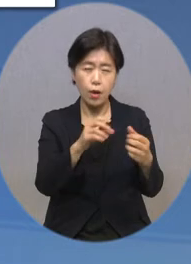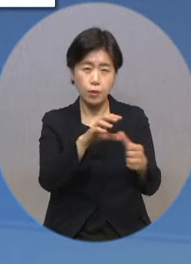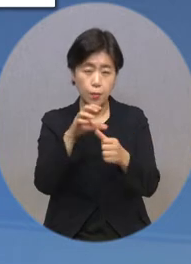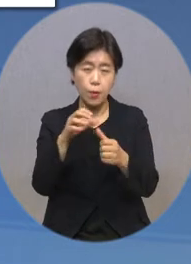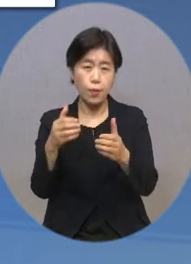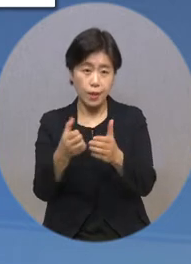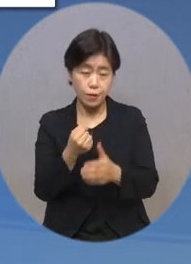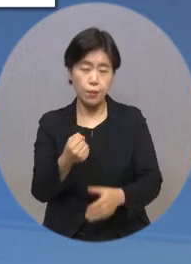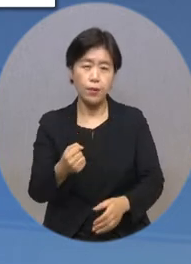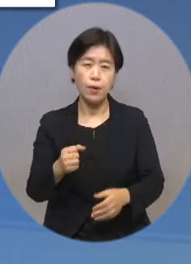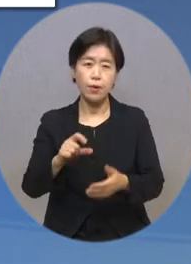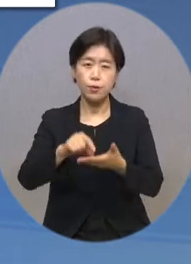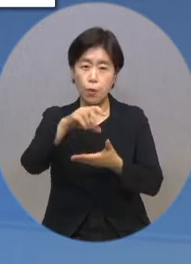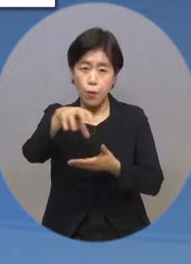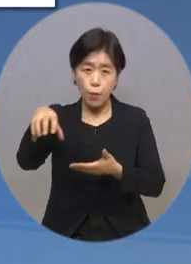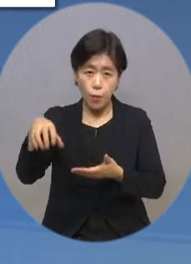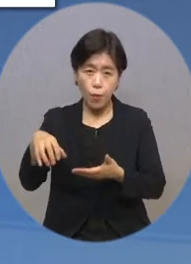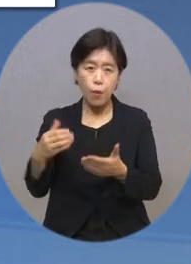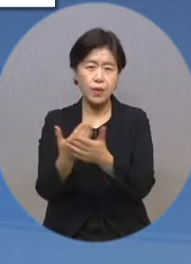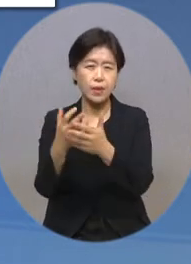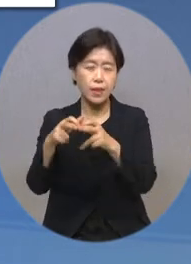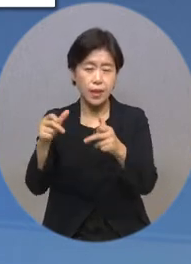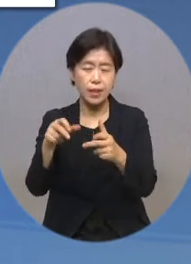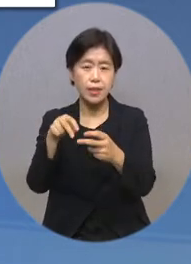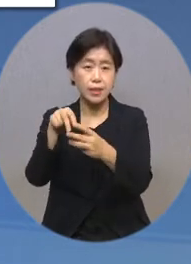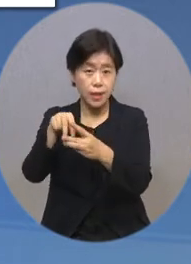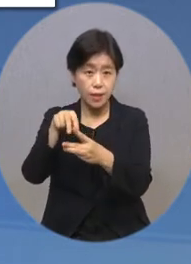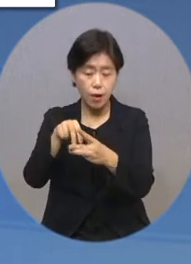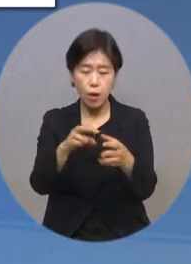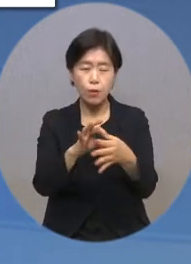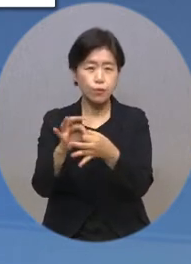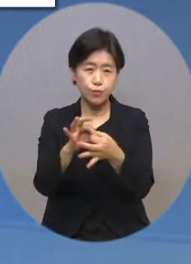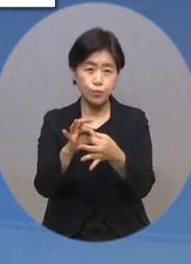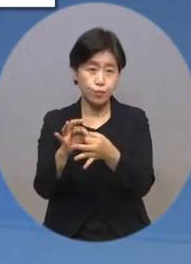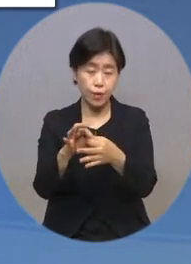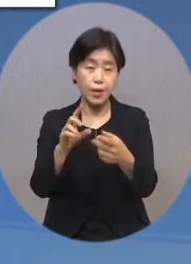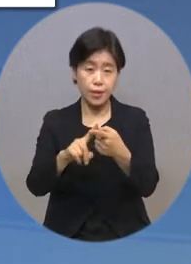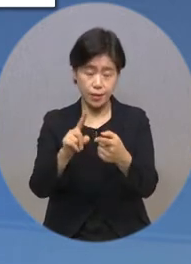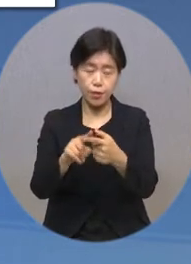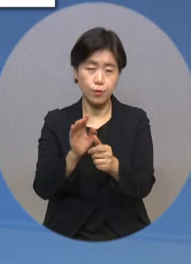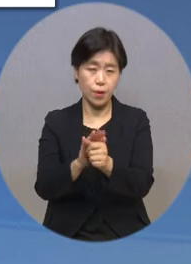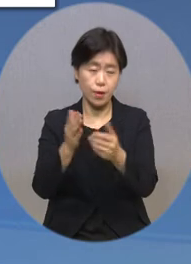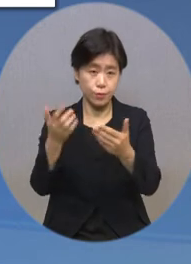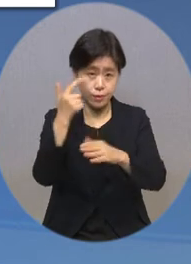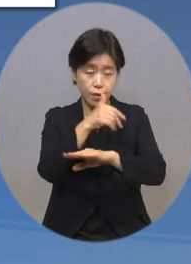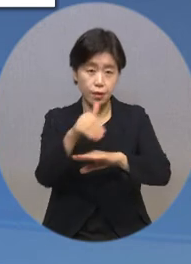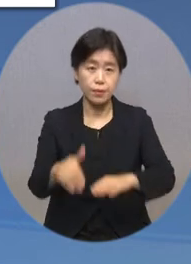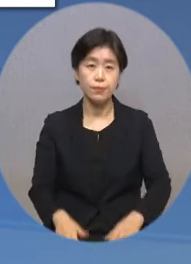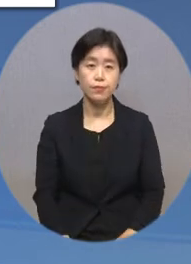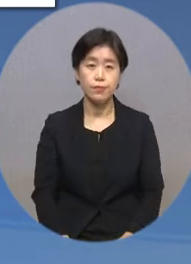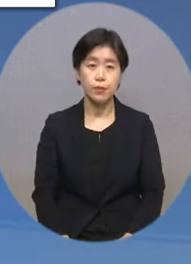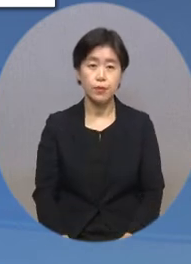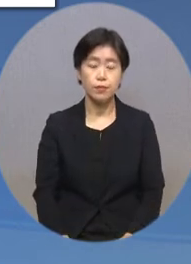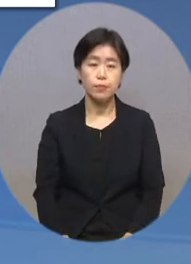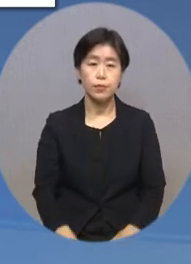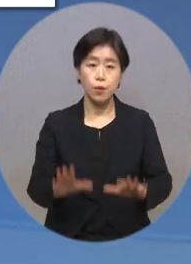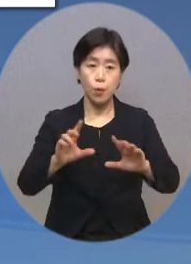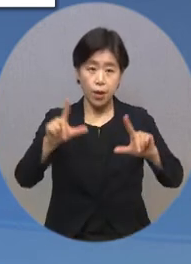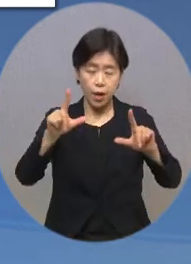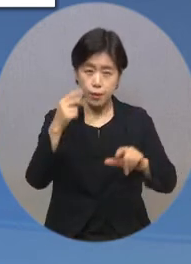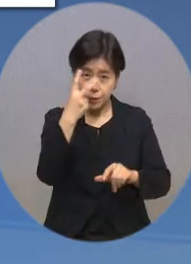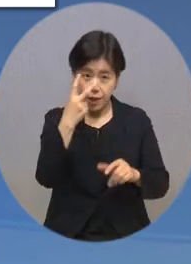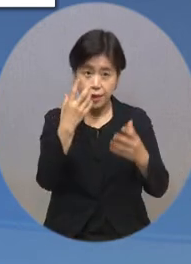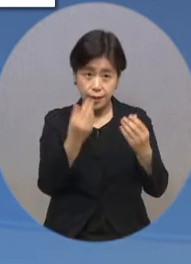지역 발달장애인 지원센터의 서비스와 연계하는 등 신속한 지원을 추진합니다. 복지부는 올해 조사를